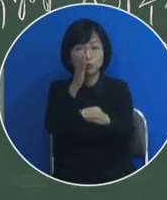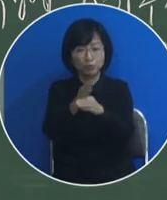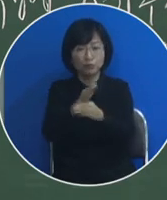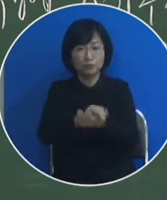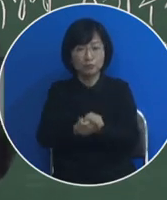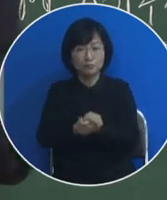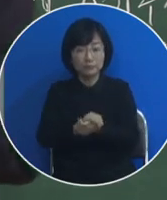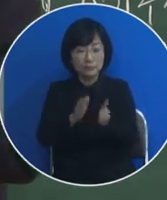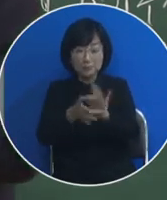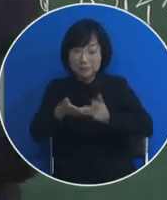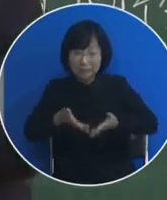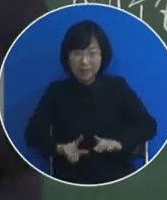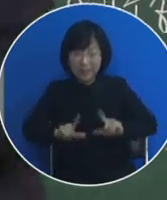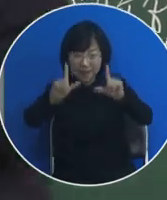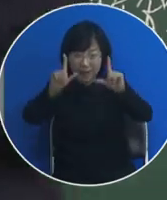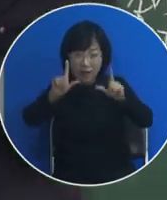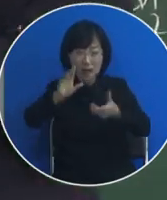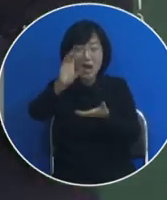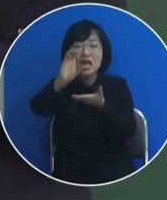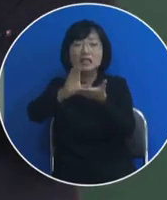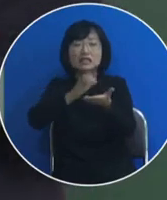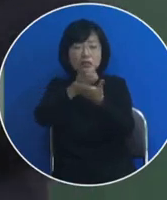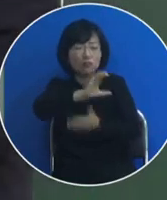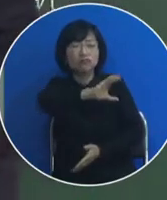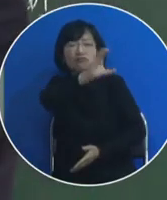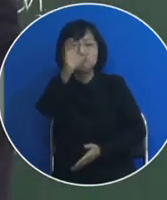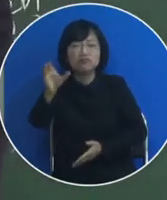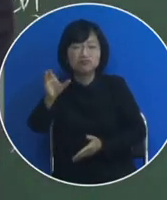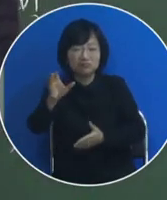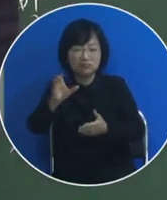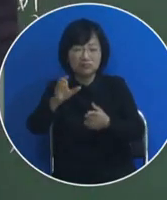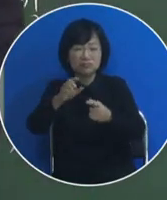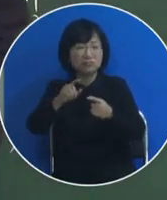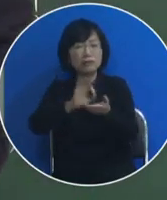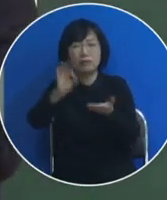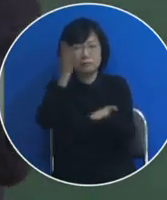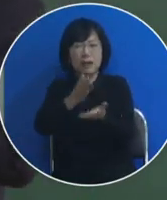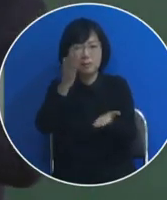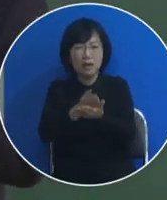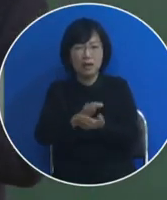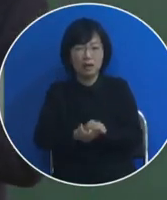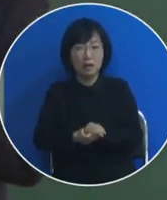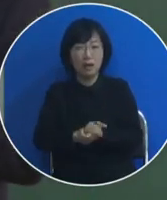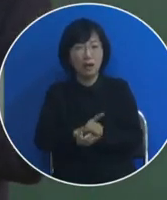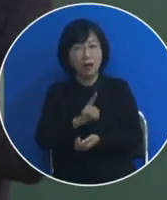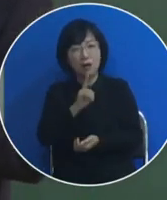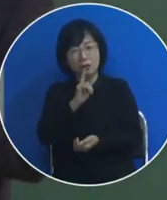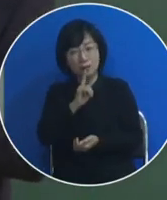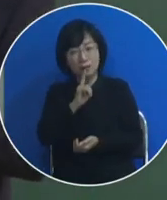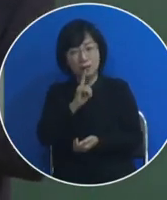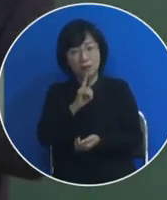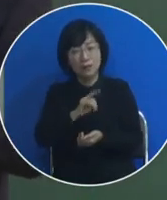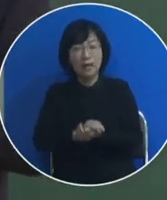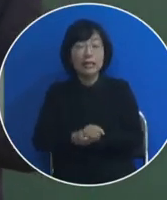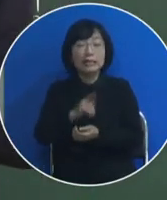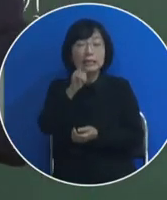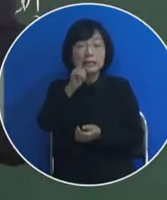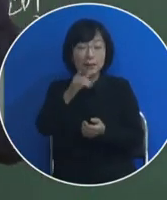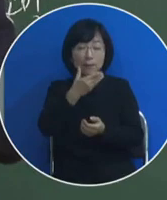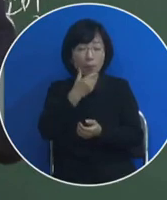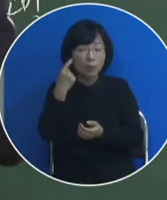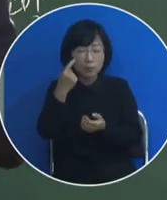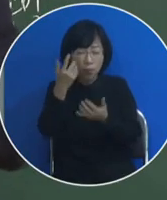is in Christmas, so let's not use that word anymore. 이때 하나님이 여러분을 부르셨다. It's at this time God has called you.